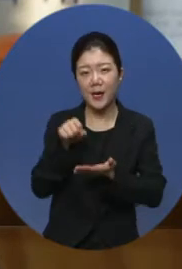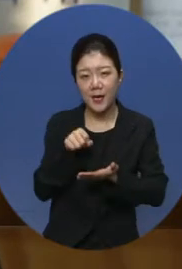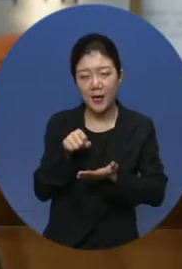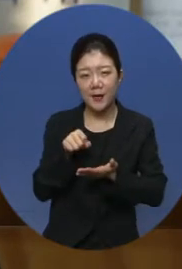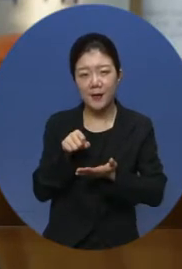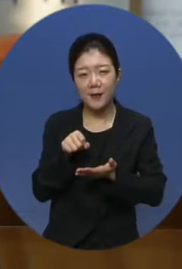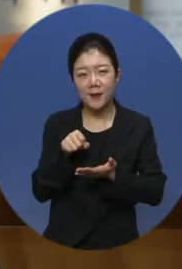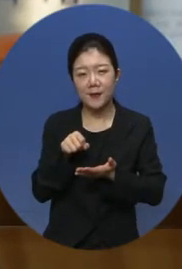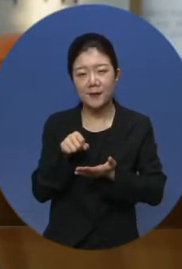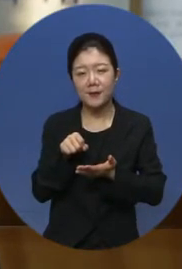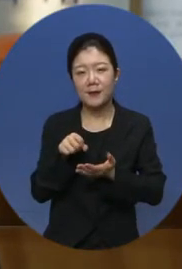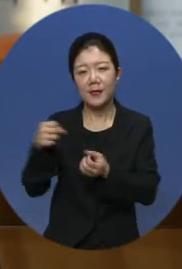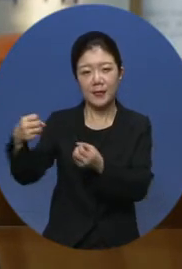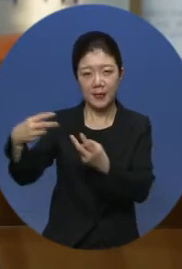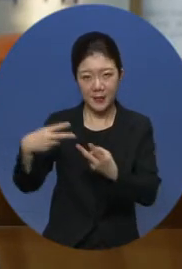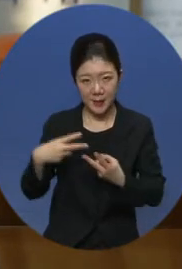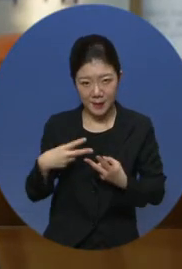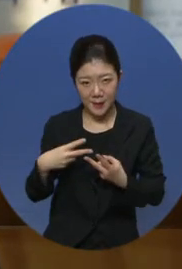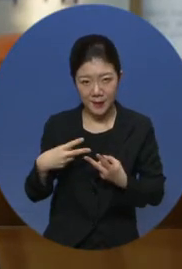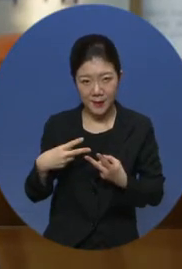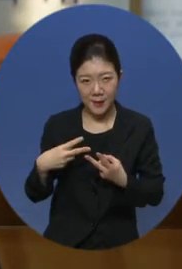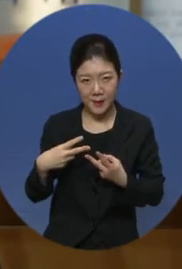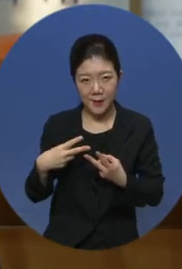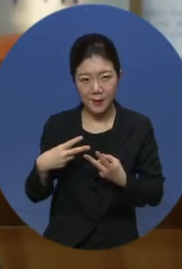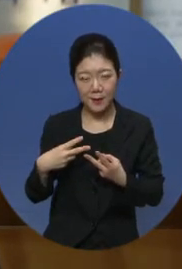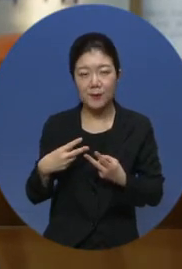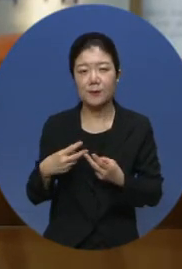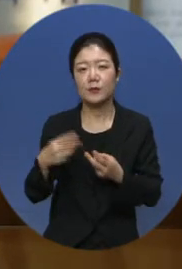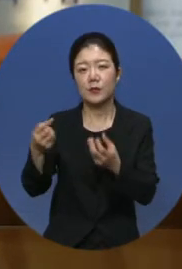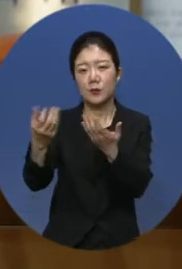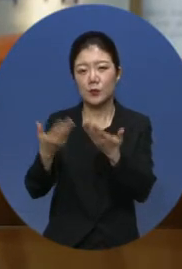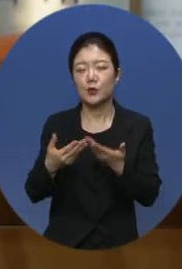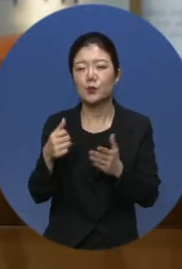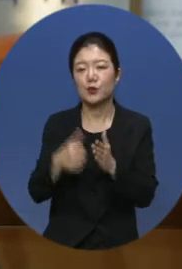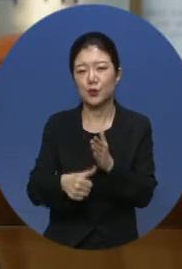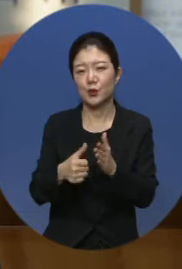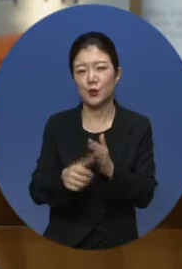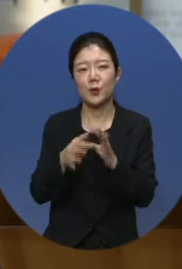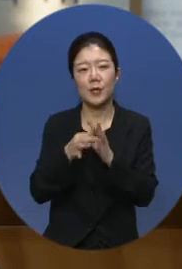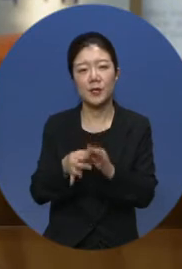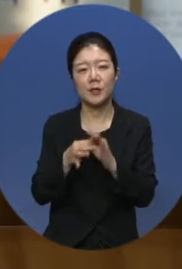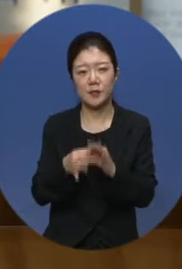아니면 택배로 보내어주시는 그런 기증 물품들을 통해서